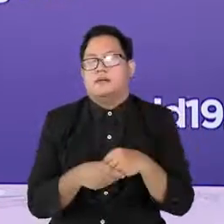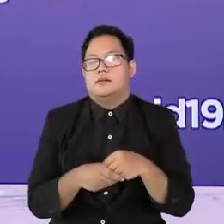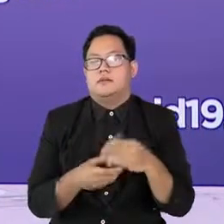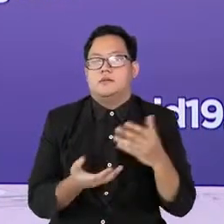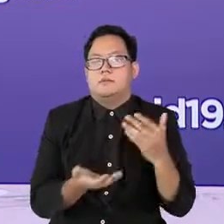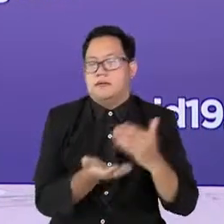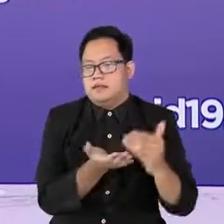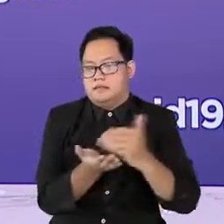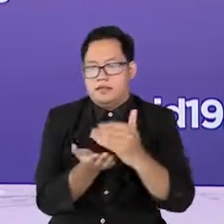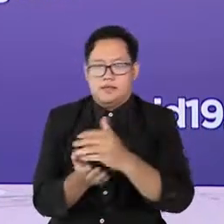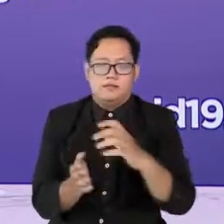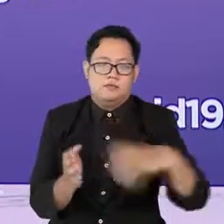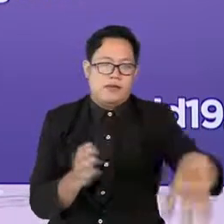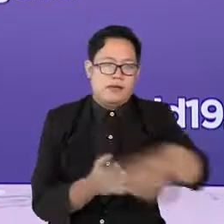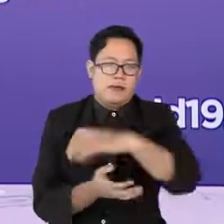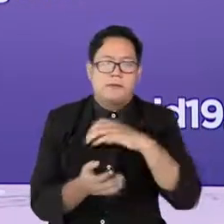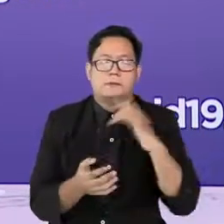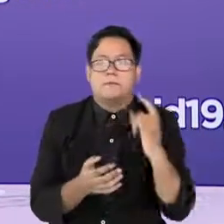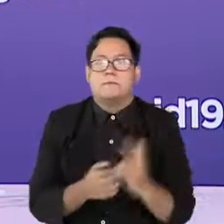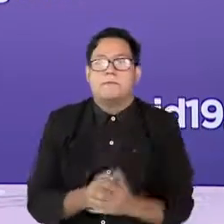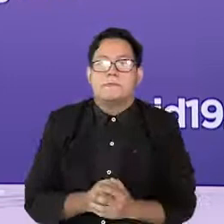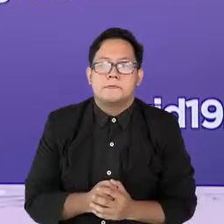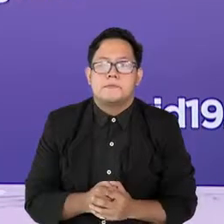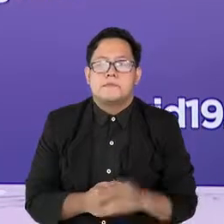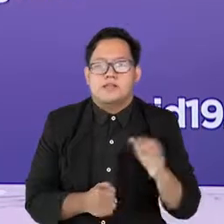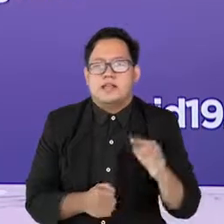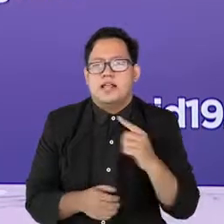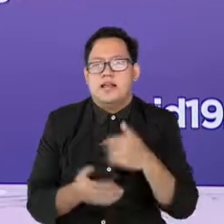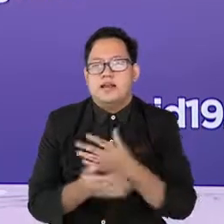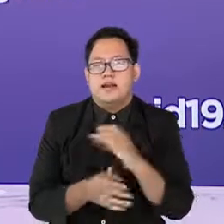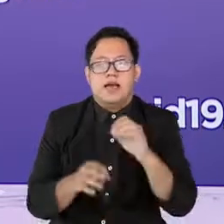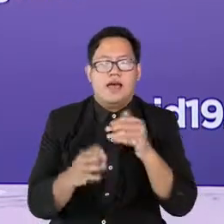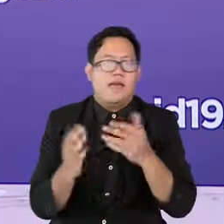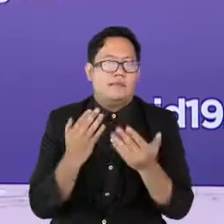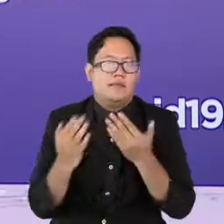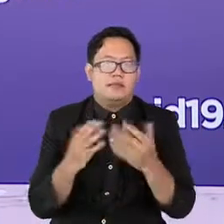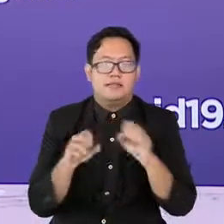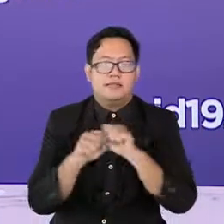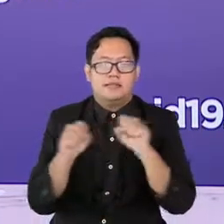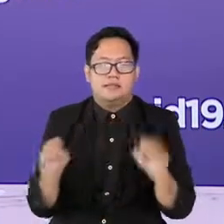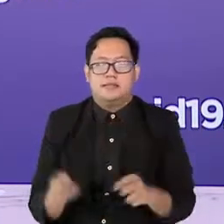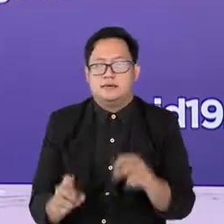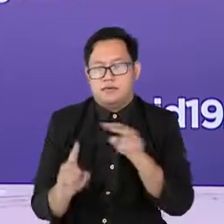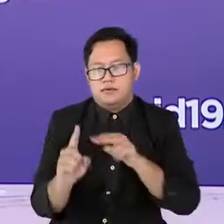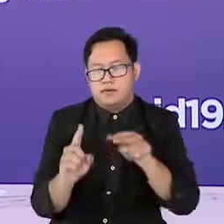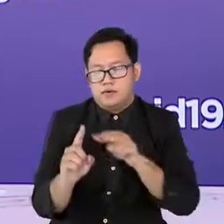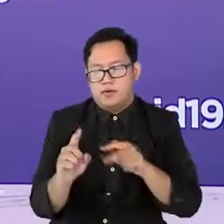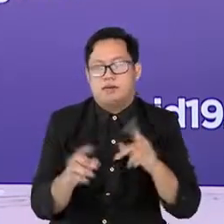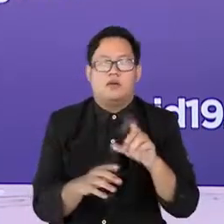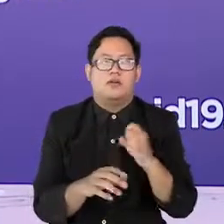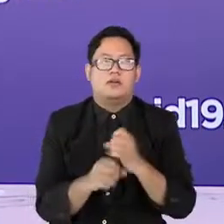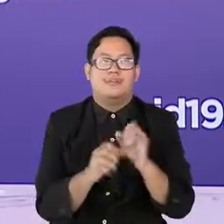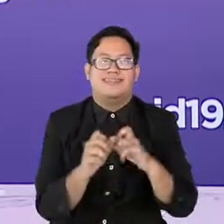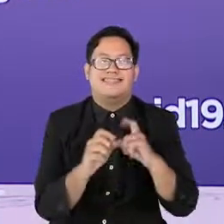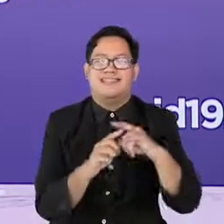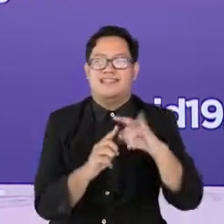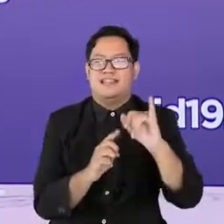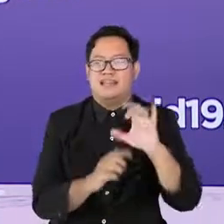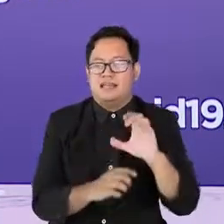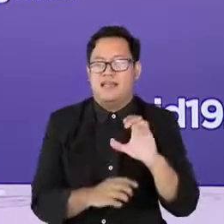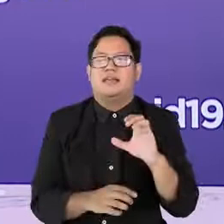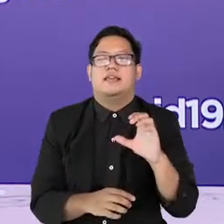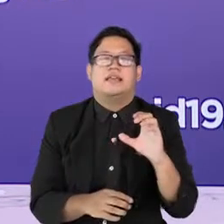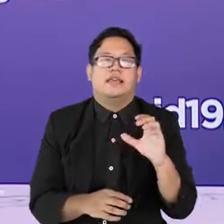daerah Hal ini dilakukan melalui aplikasi sistem monitoring imunisasi dan logistik secara elektronik atau